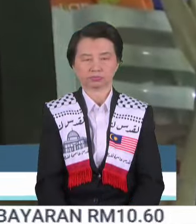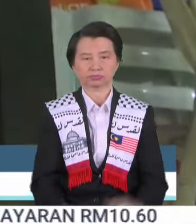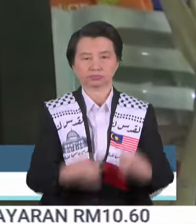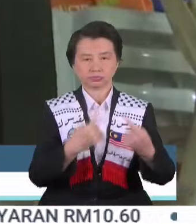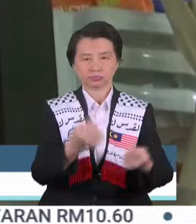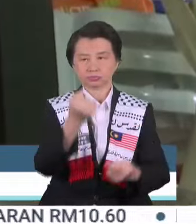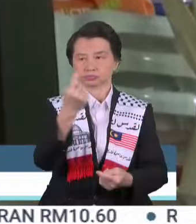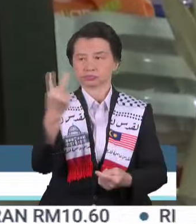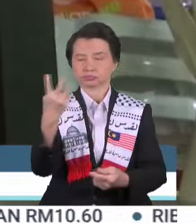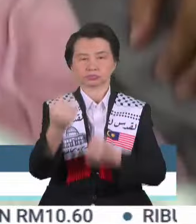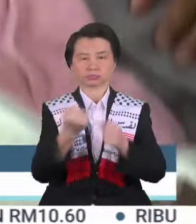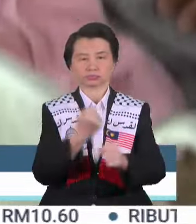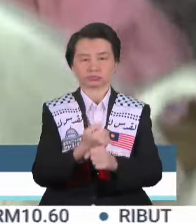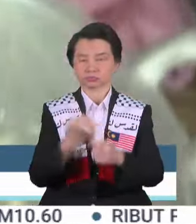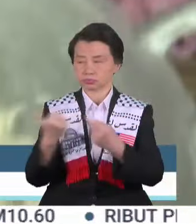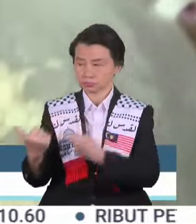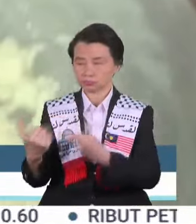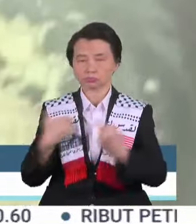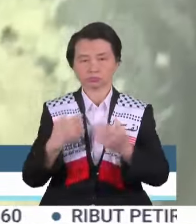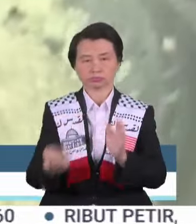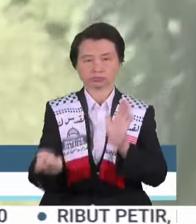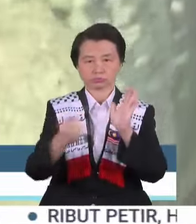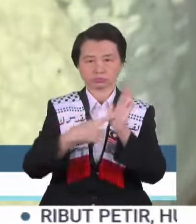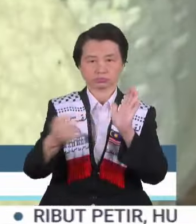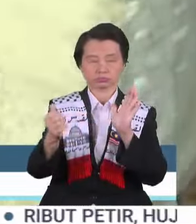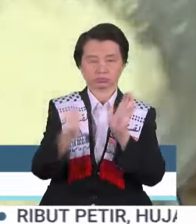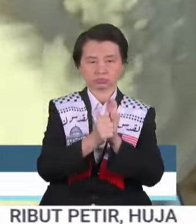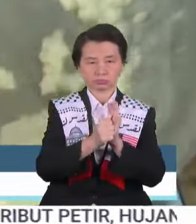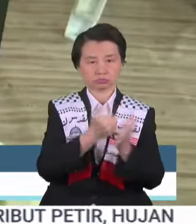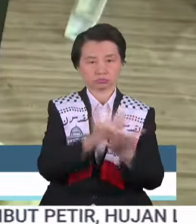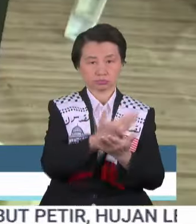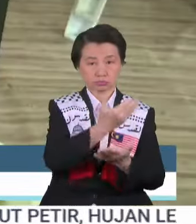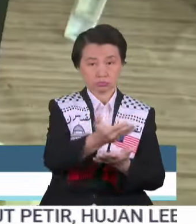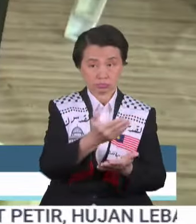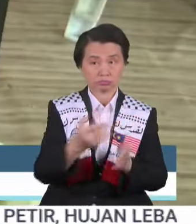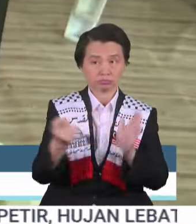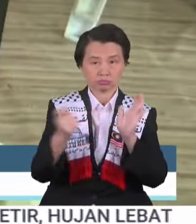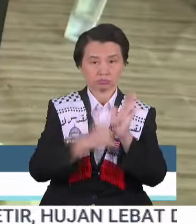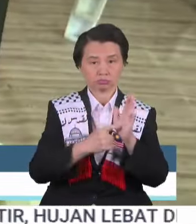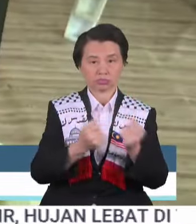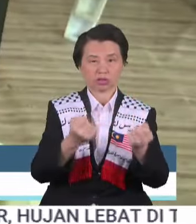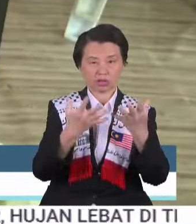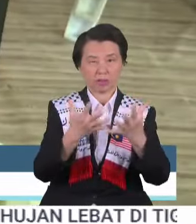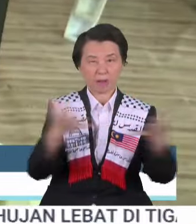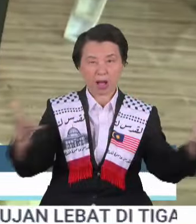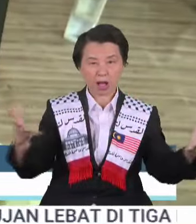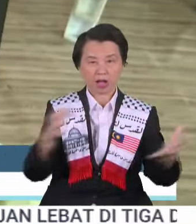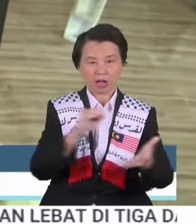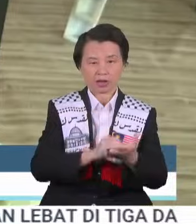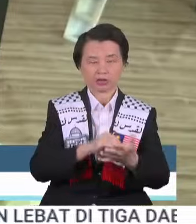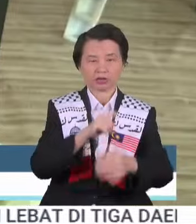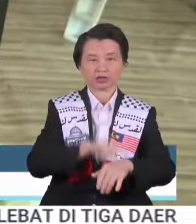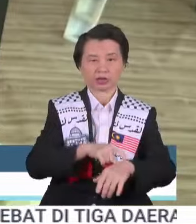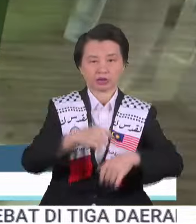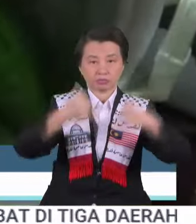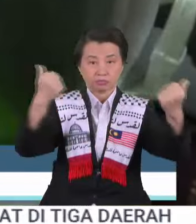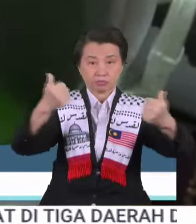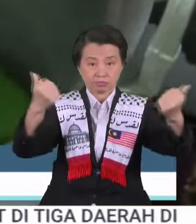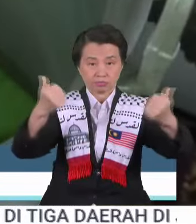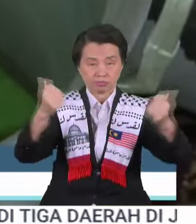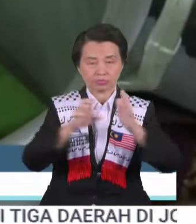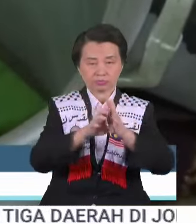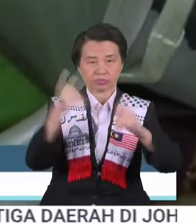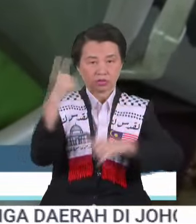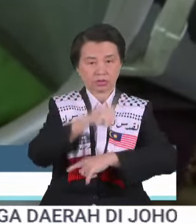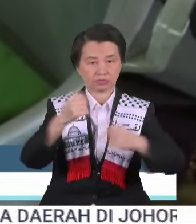Sejak beberapa tahun lalu, Zainab menerima jumlah tempahan lamban atau kelupis yang sangat tinggi di musim perayaan seperti